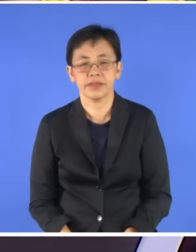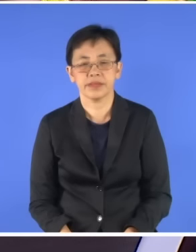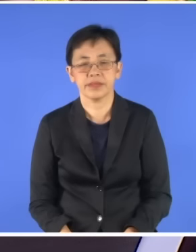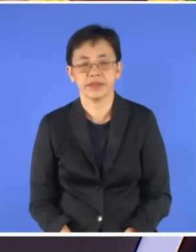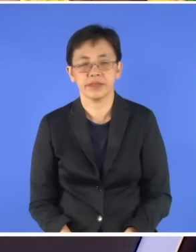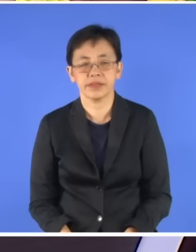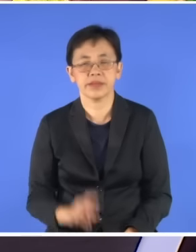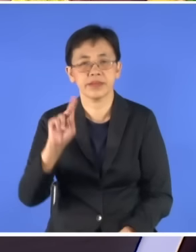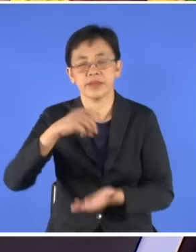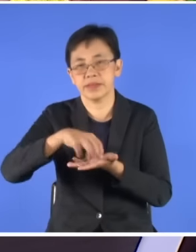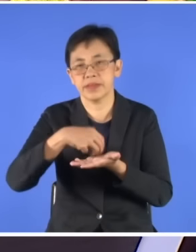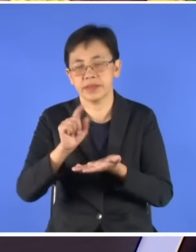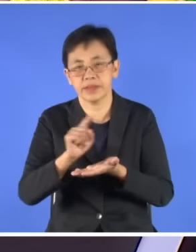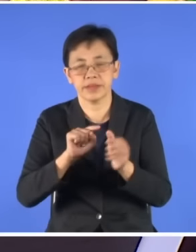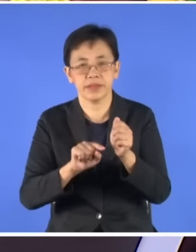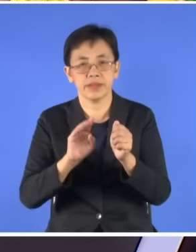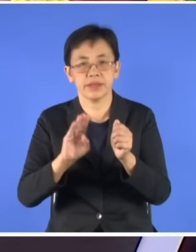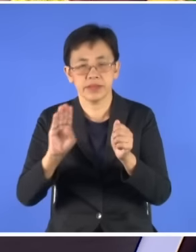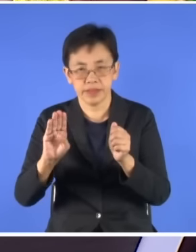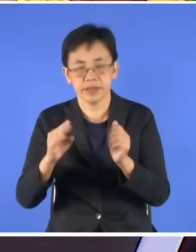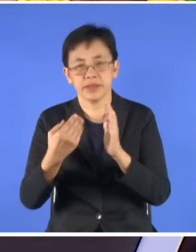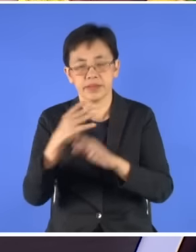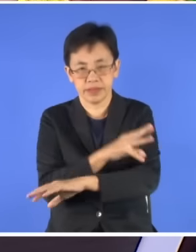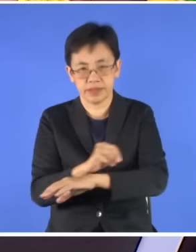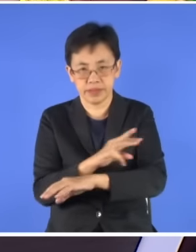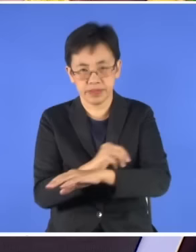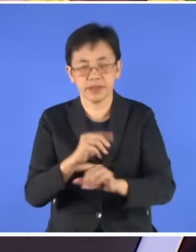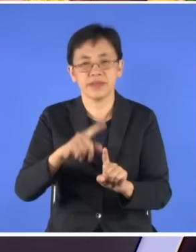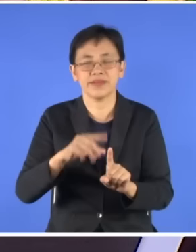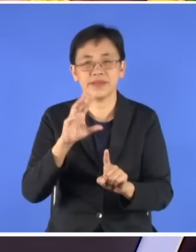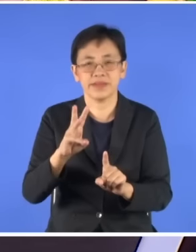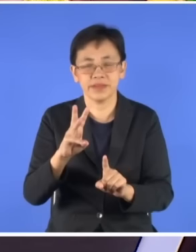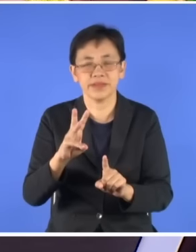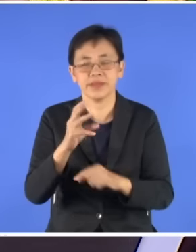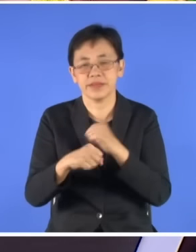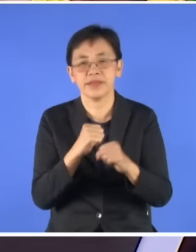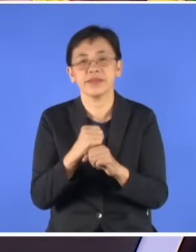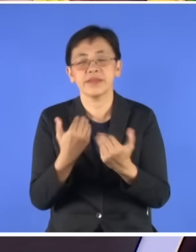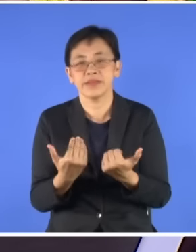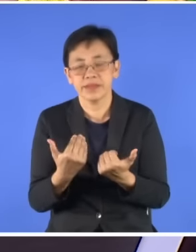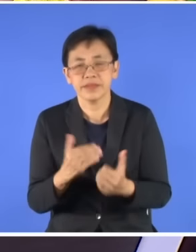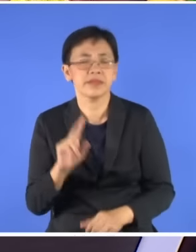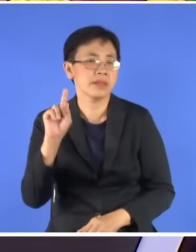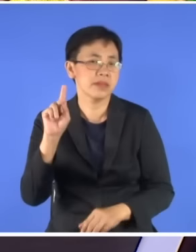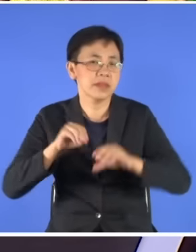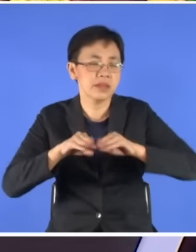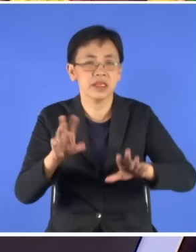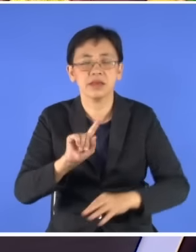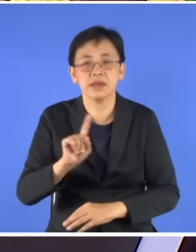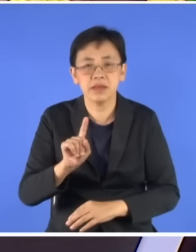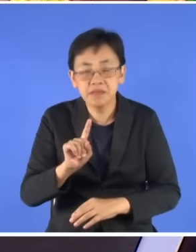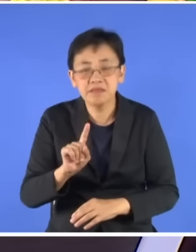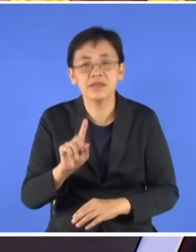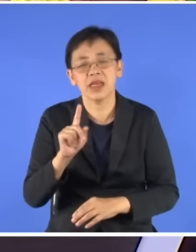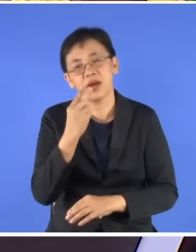ไปอีกข่าวหนึ่งอยู่ที่อำเภอบ่อระเบือจังหวัดมหาสารคามนะครับเมื่อเดือนมิถุนายนที่ผ่านมามันมีข่าวหนึ่งเป็นข่าวที่เกิดความ